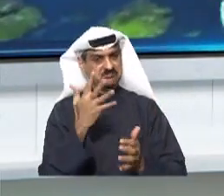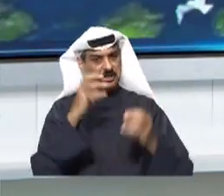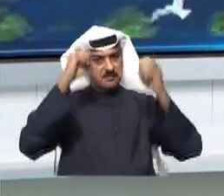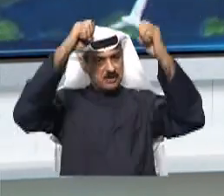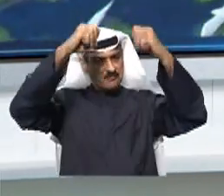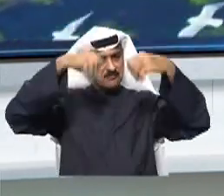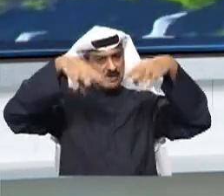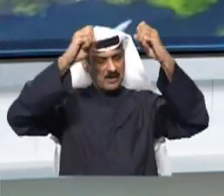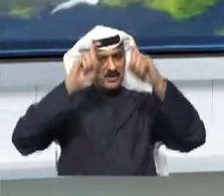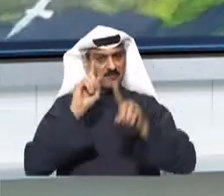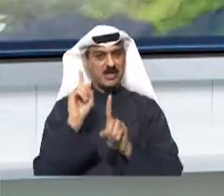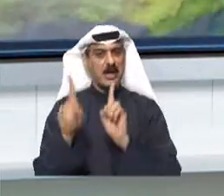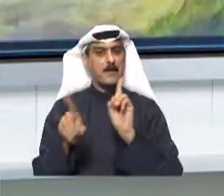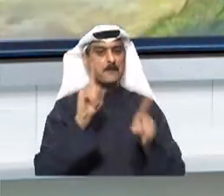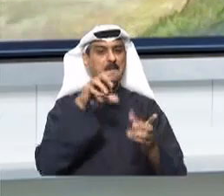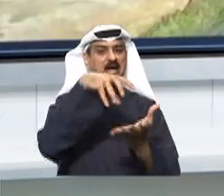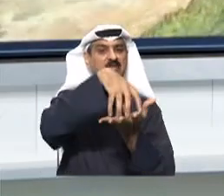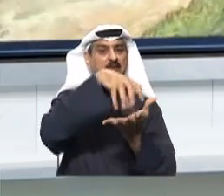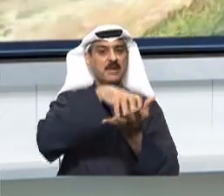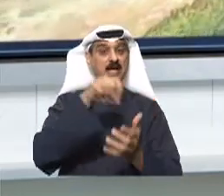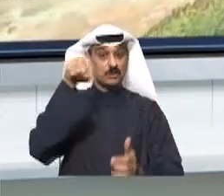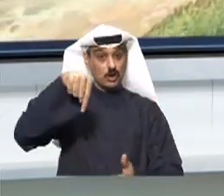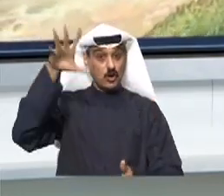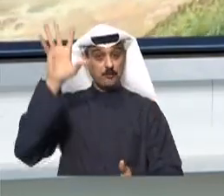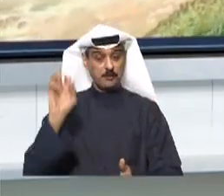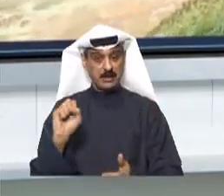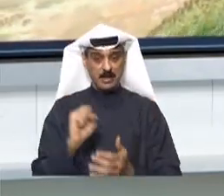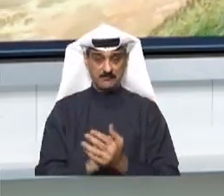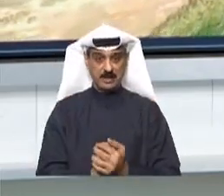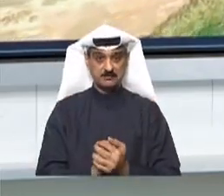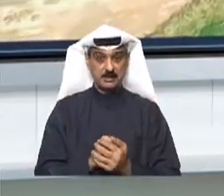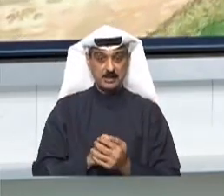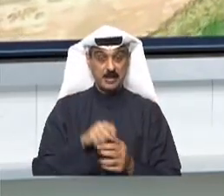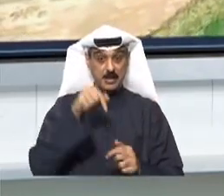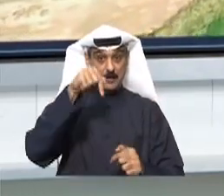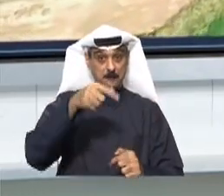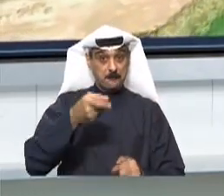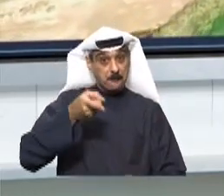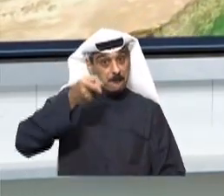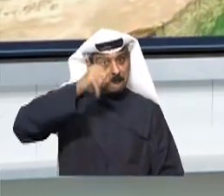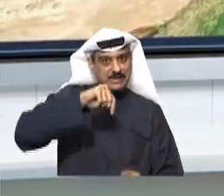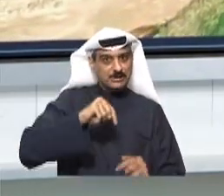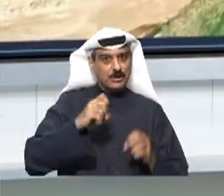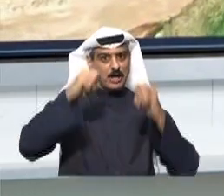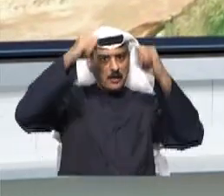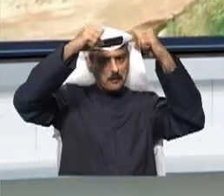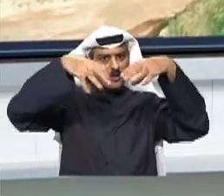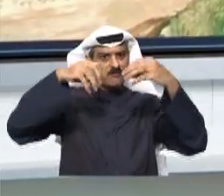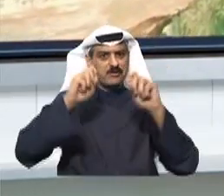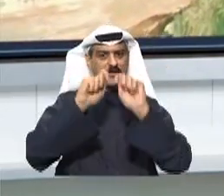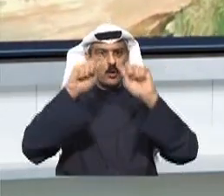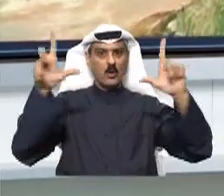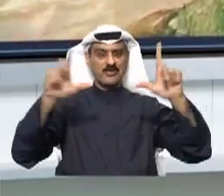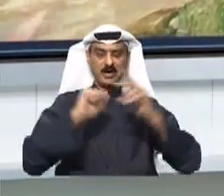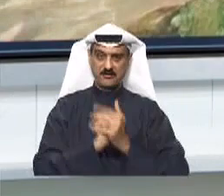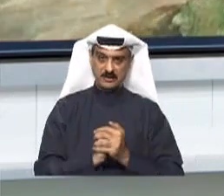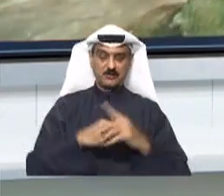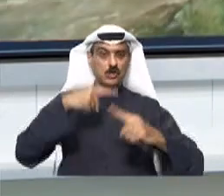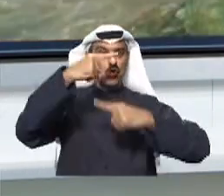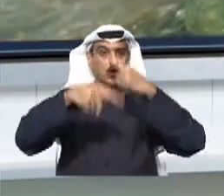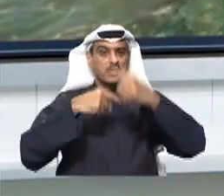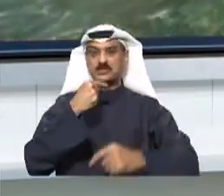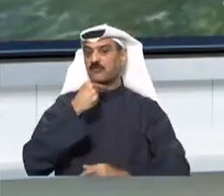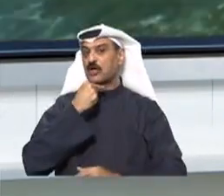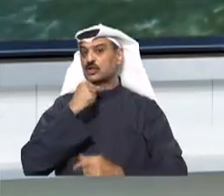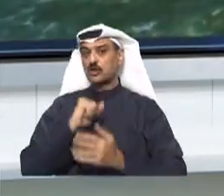الأمطار المتفرقة خلال هذه الليلة، لكن بإذن الله راح تكون ملحوظة أكثر خلال يوم الغد، وراح تستمر معانا أيضا في يوم